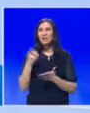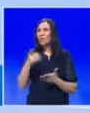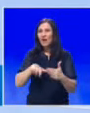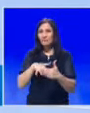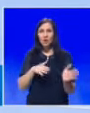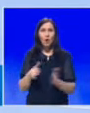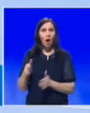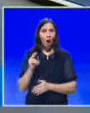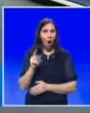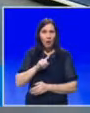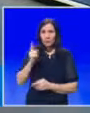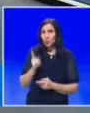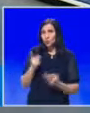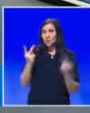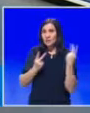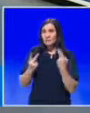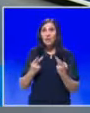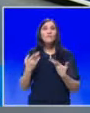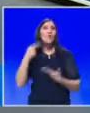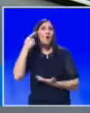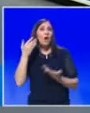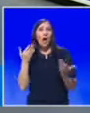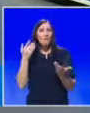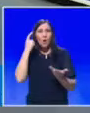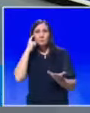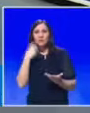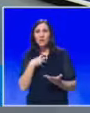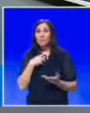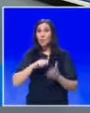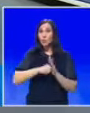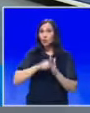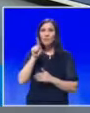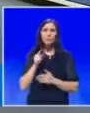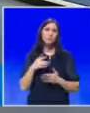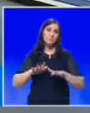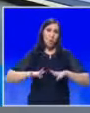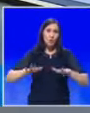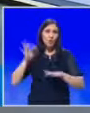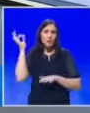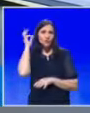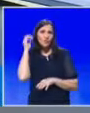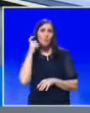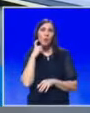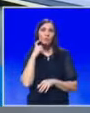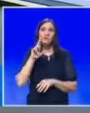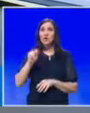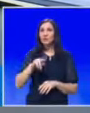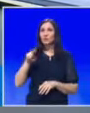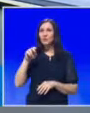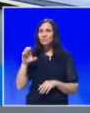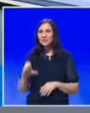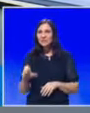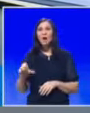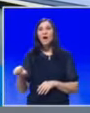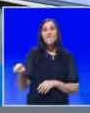да разберете ГЕРБ какво мислят по ключови въпроси, при положение, че чуваме Бойко Борисов казва, че от ДПС му